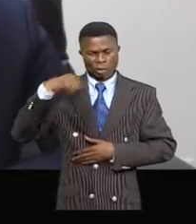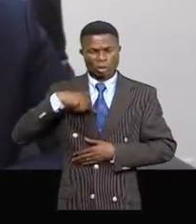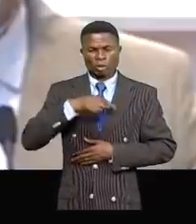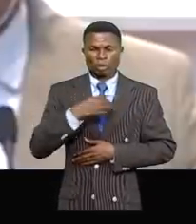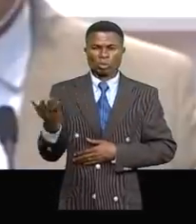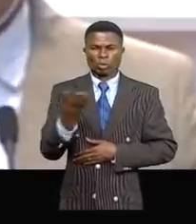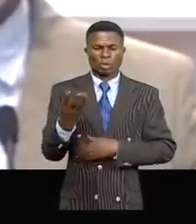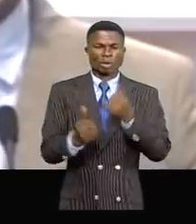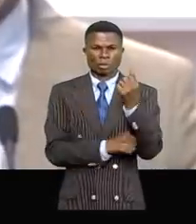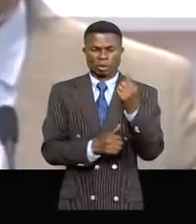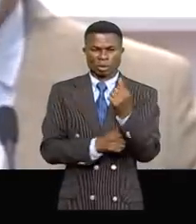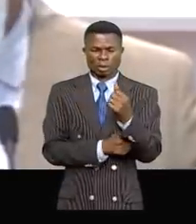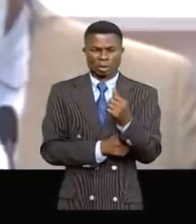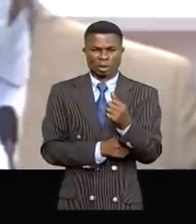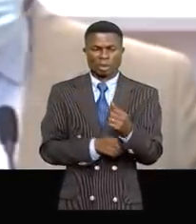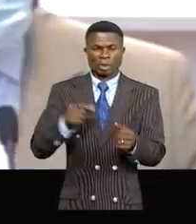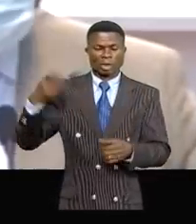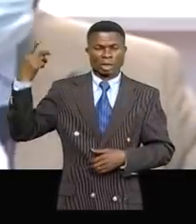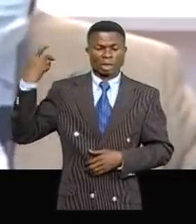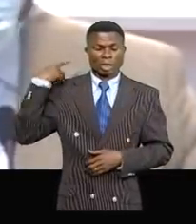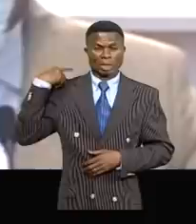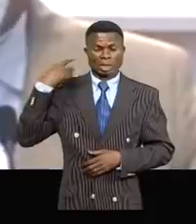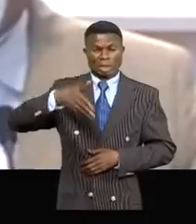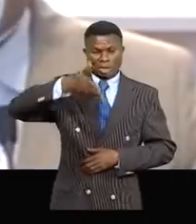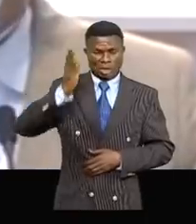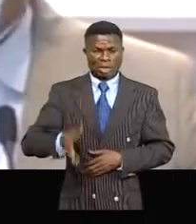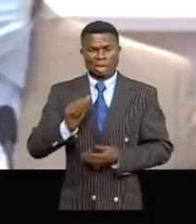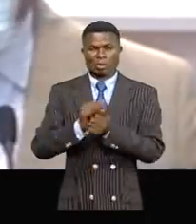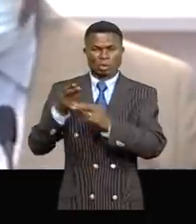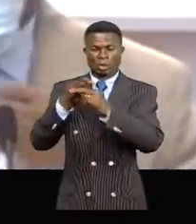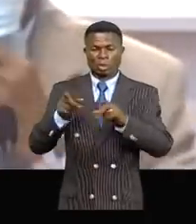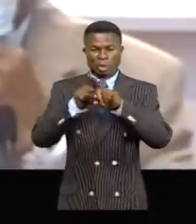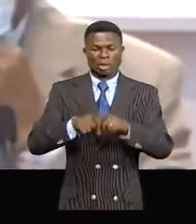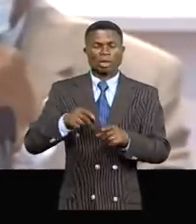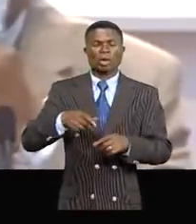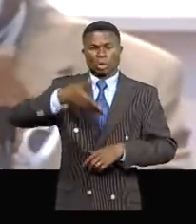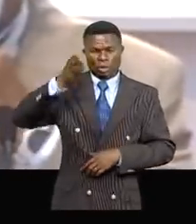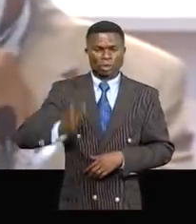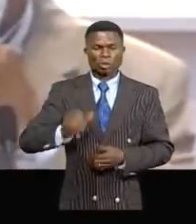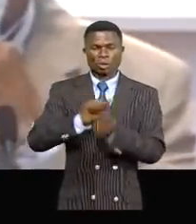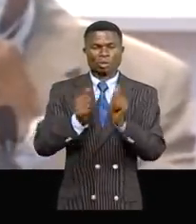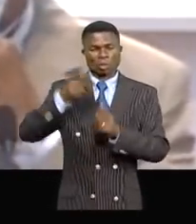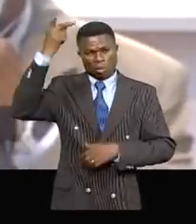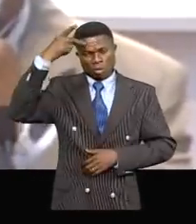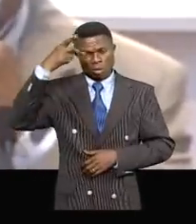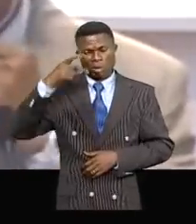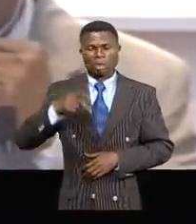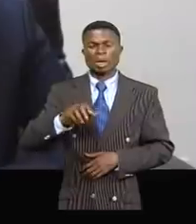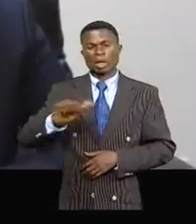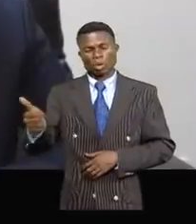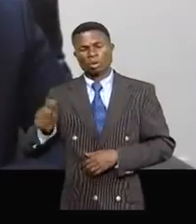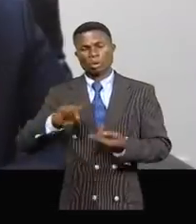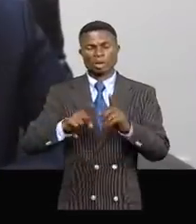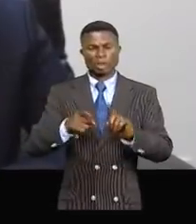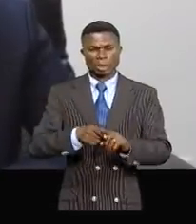quatre. Henri Thomas, c'est un spécialiste dans le domaine de sécurité et de la politique. Et Kombe et Njoli comme